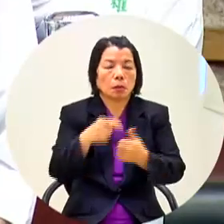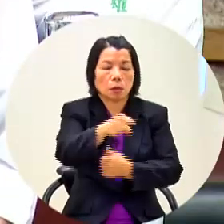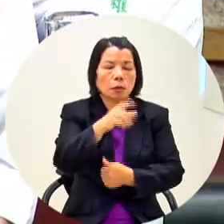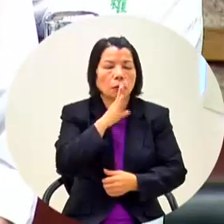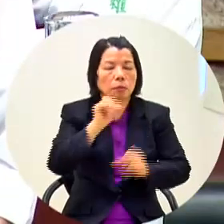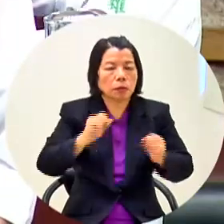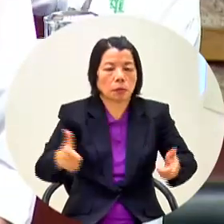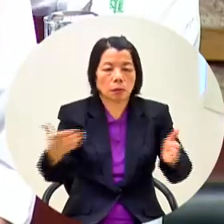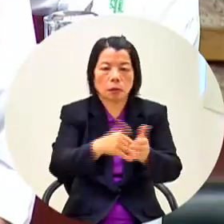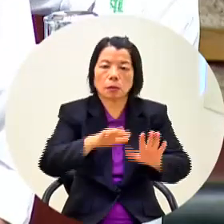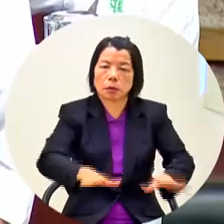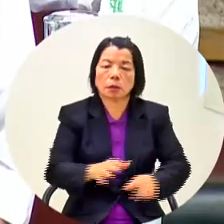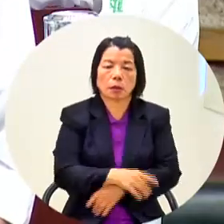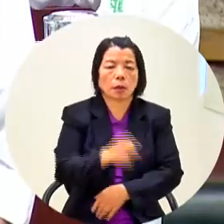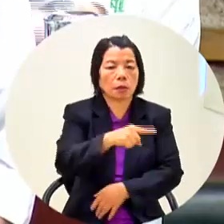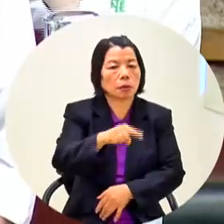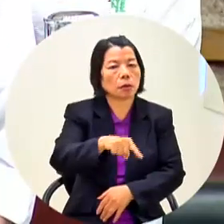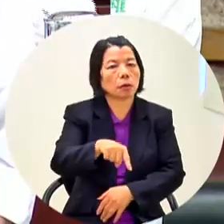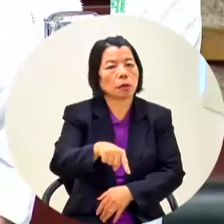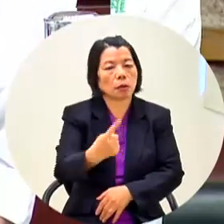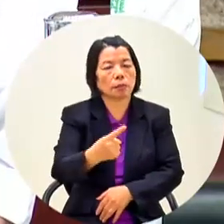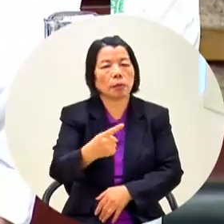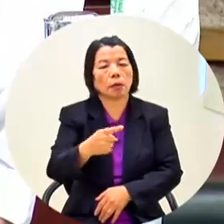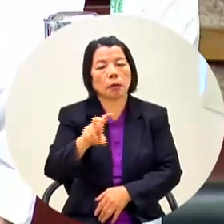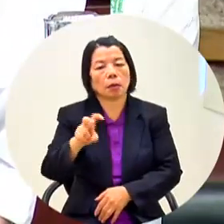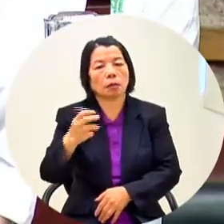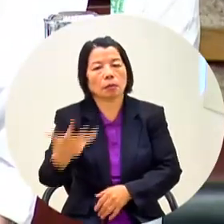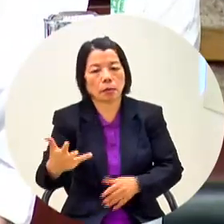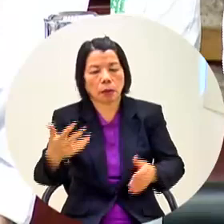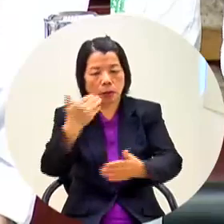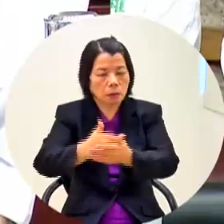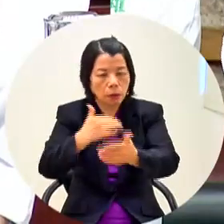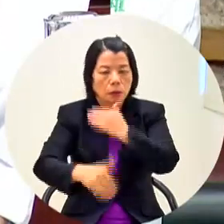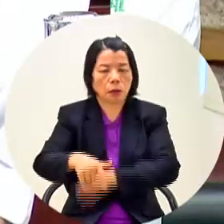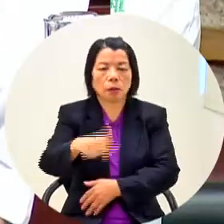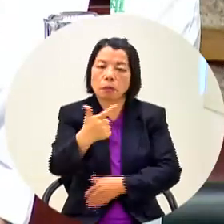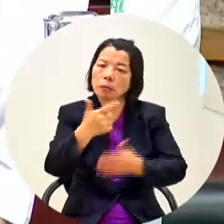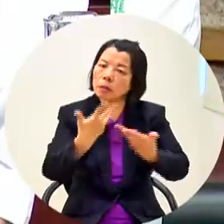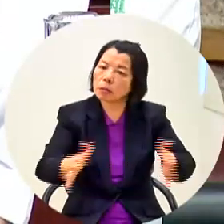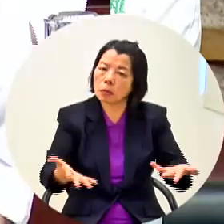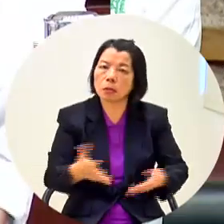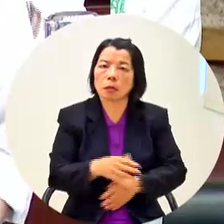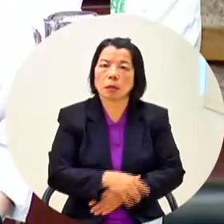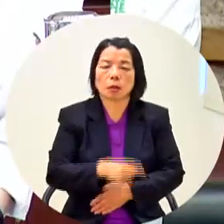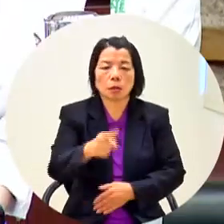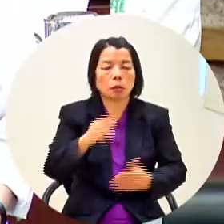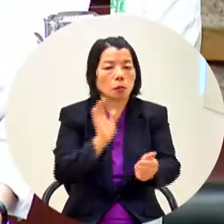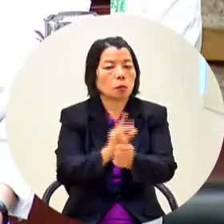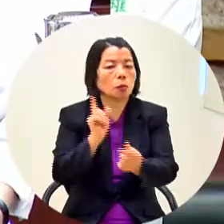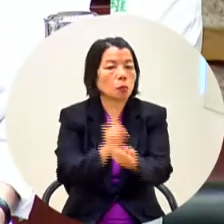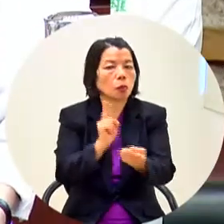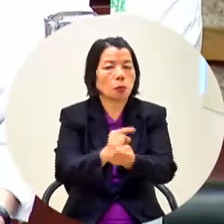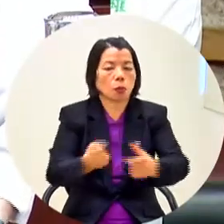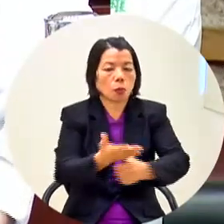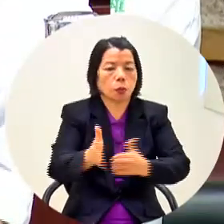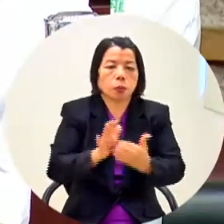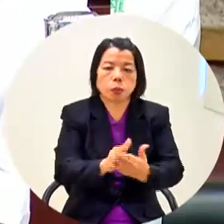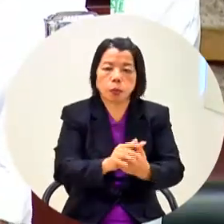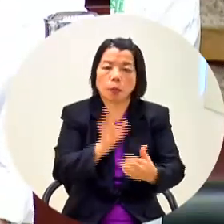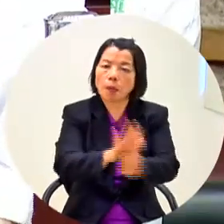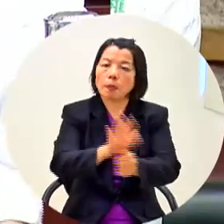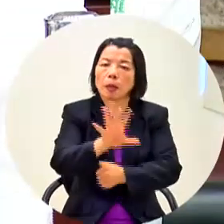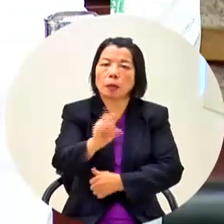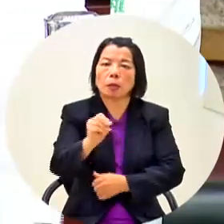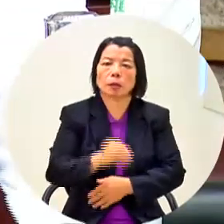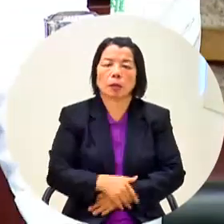是1182个投开票所，短少600多个？这样呢，真的有利防疫吗？数学问题加加减减乘乘除